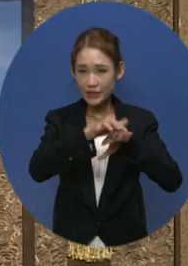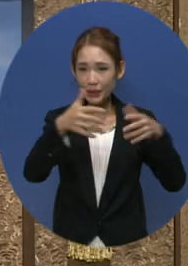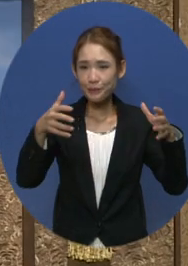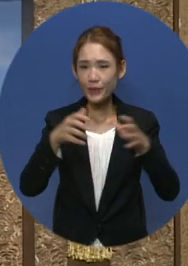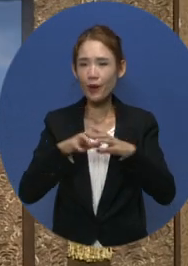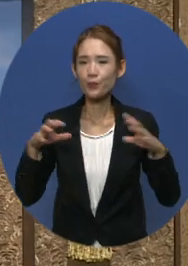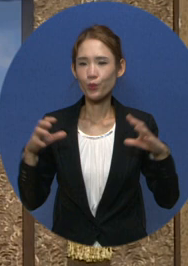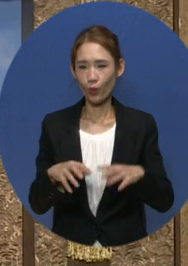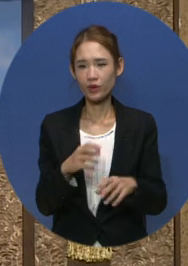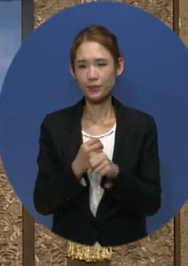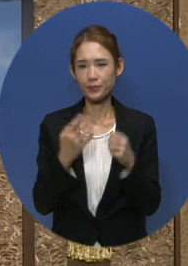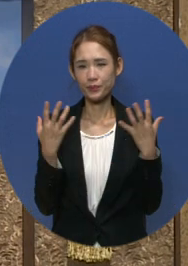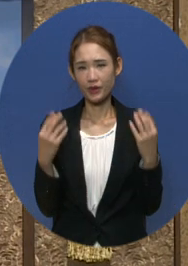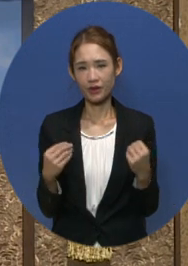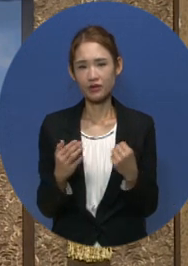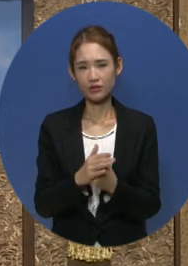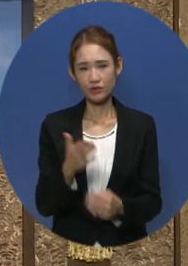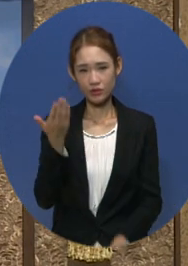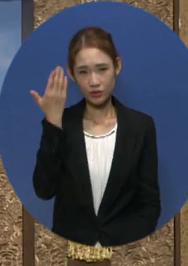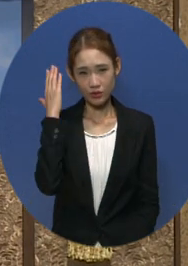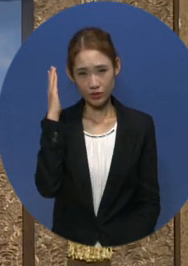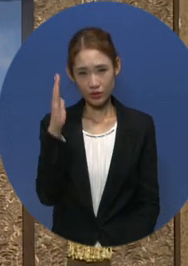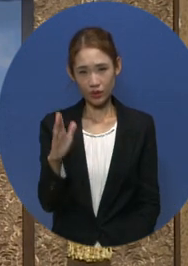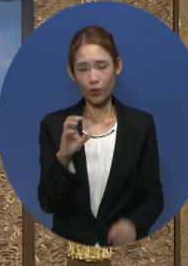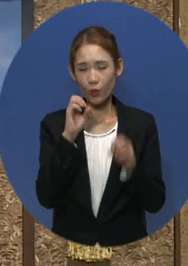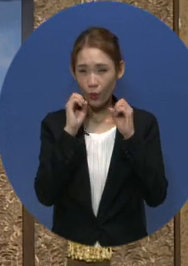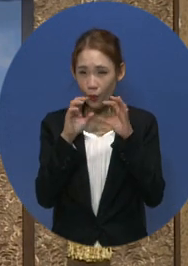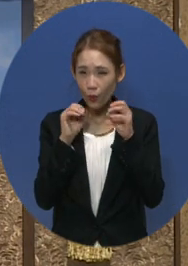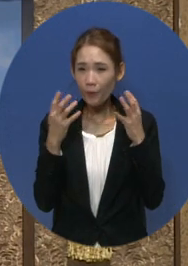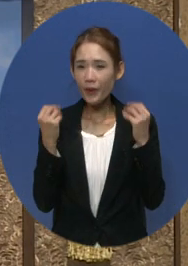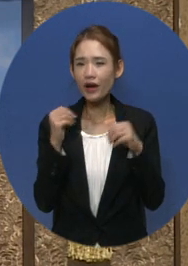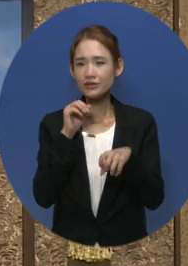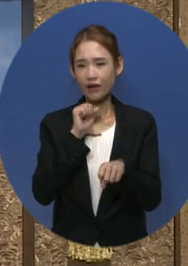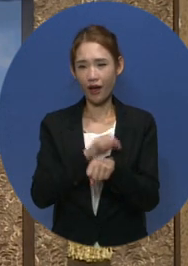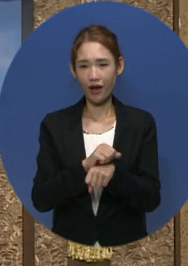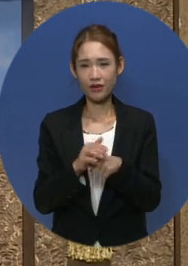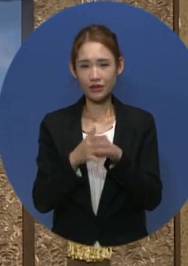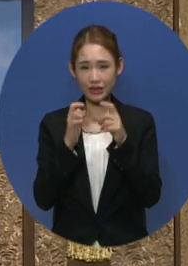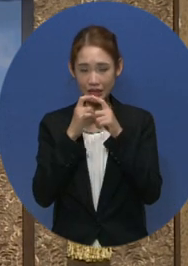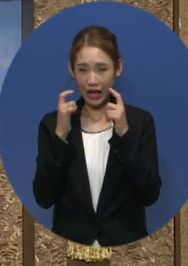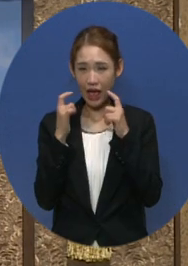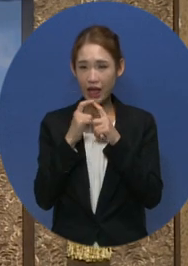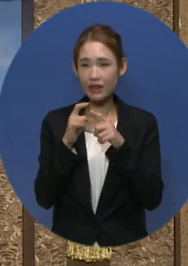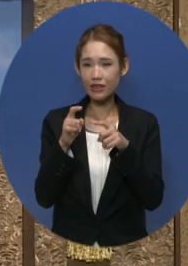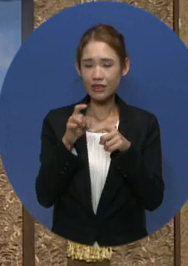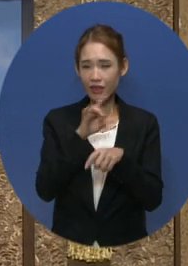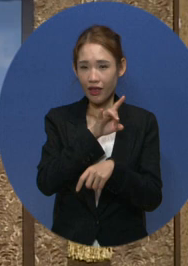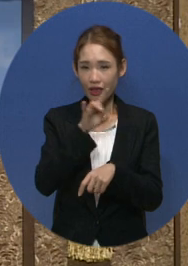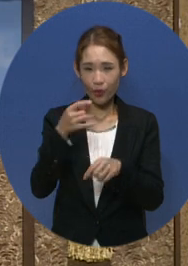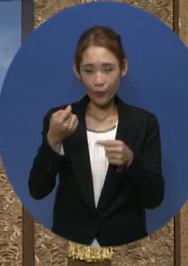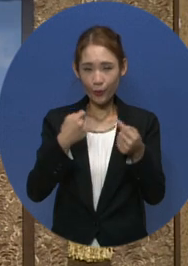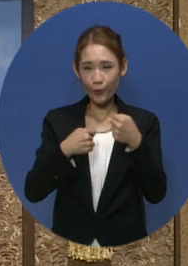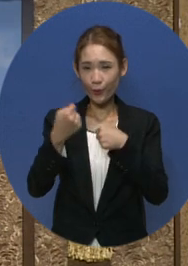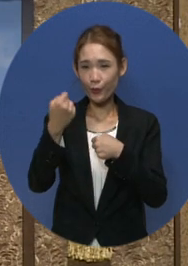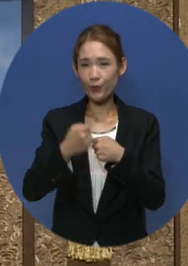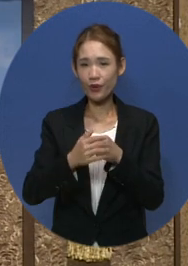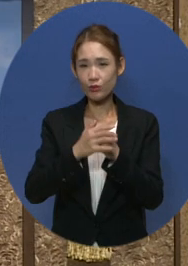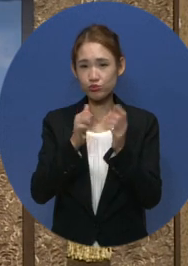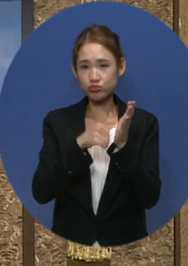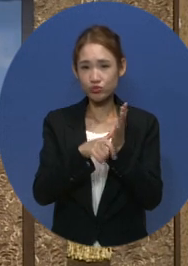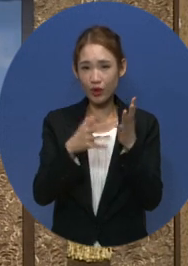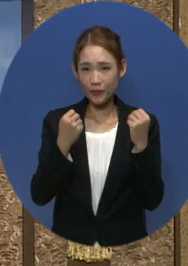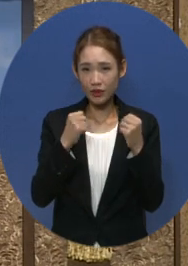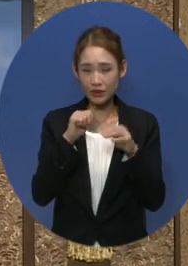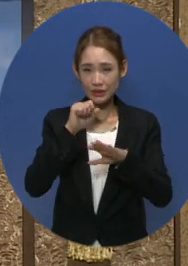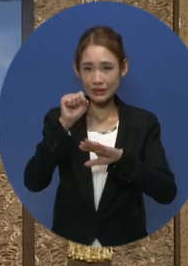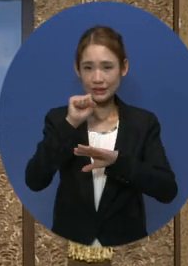이런 걸 많이 했는데 요즘에는 이제 많이 홍보가 돼가지고 네. 개인들도 많이 물건 들고 오시고 또 이제 물건이 많으면 저희가 차로